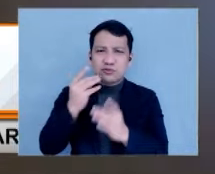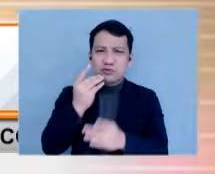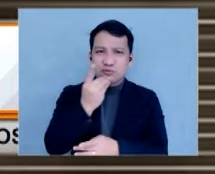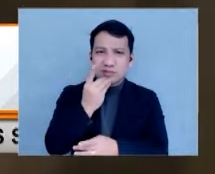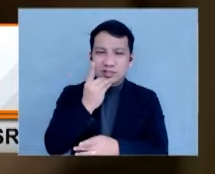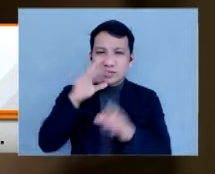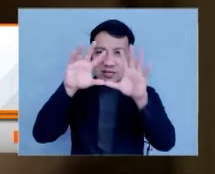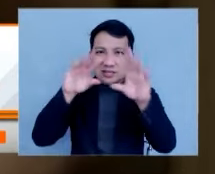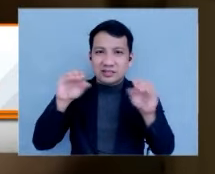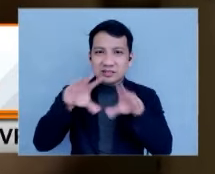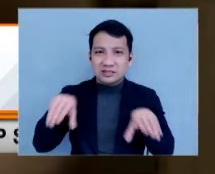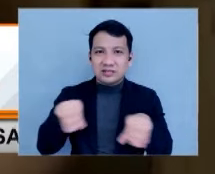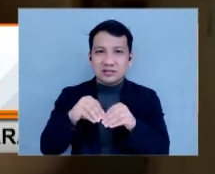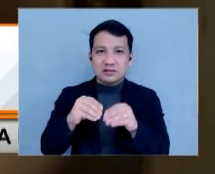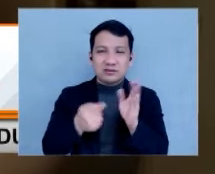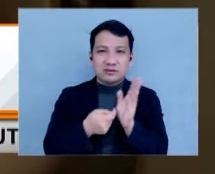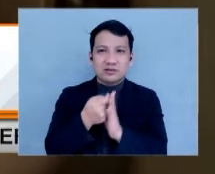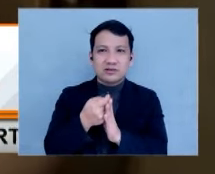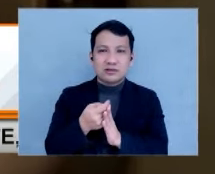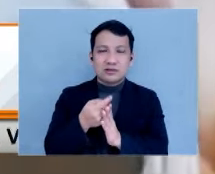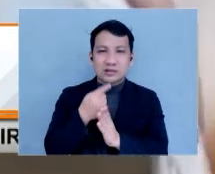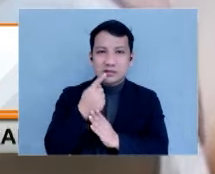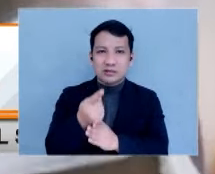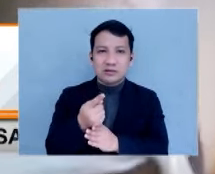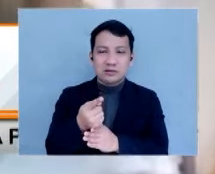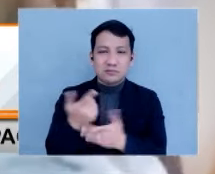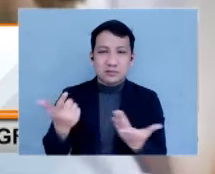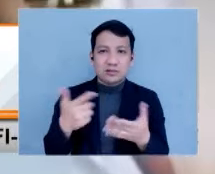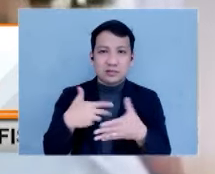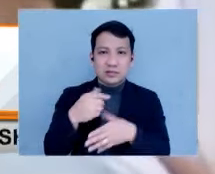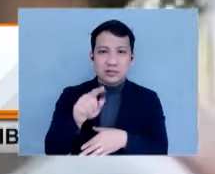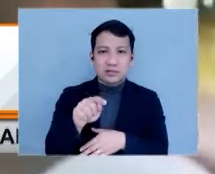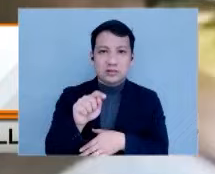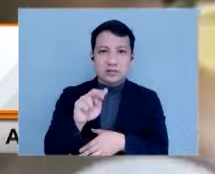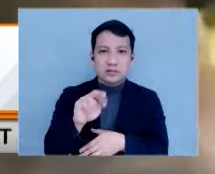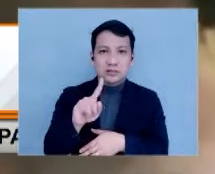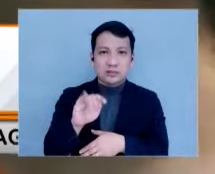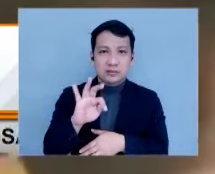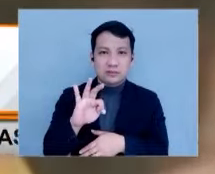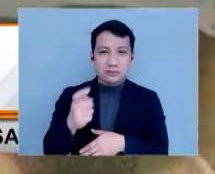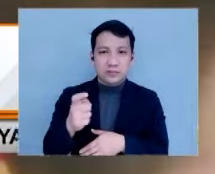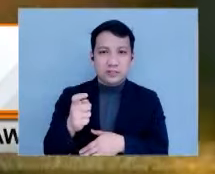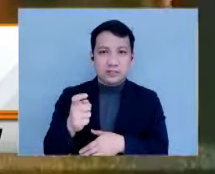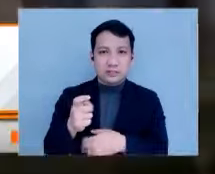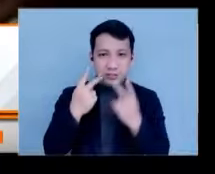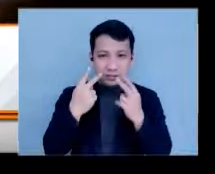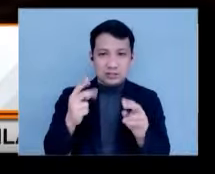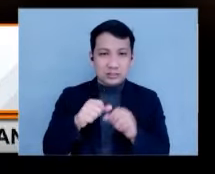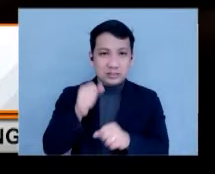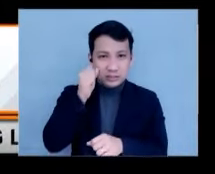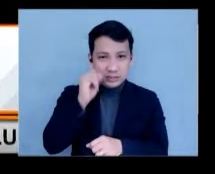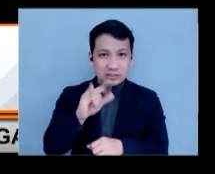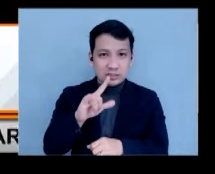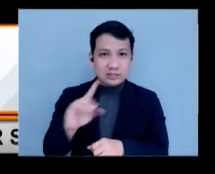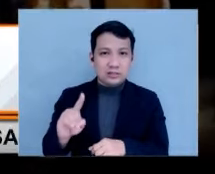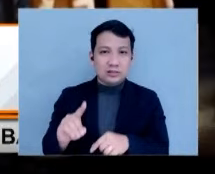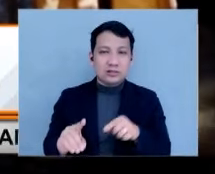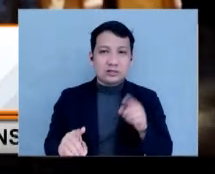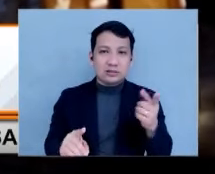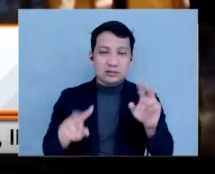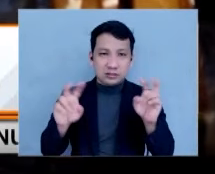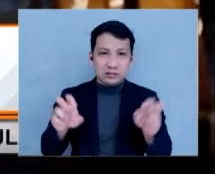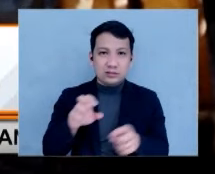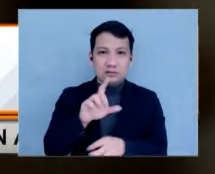out. Streaming ang Outside sa Netflix. Napapanood naman din si Sid Lucero sa Lumuhod Ka sa